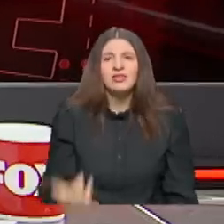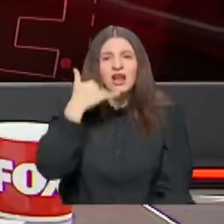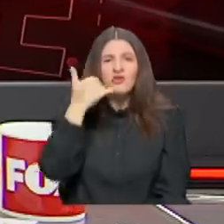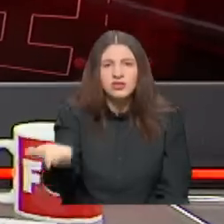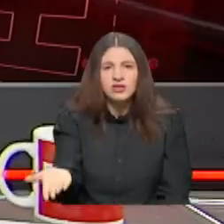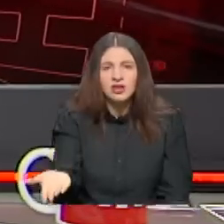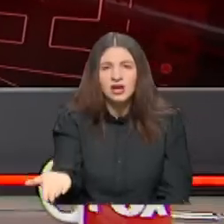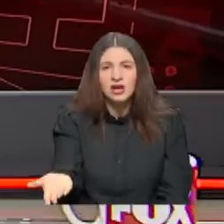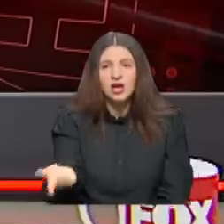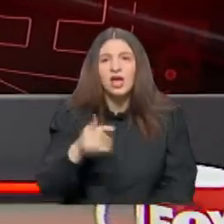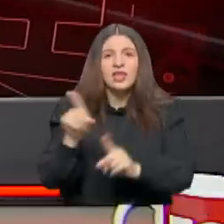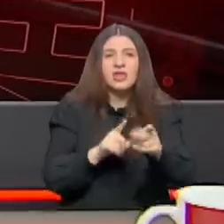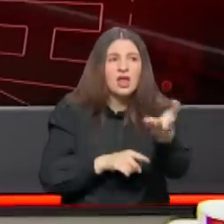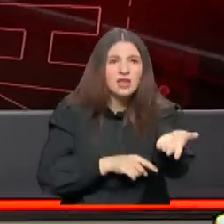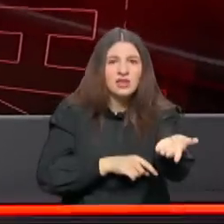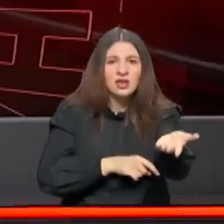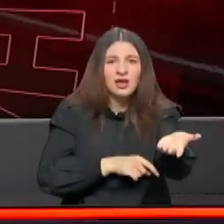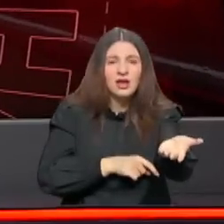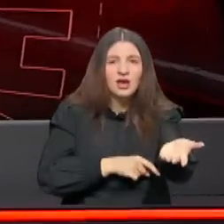Telefon, internet.